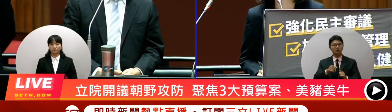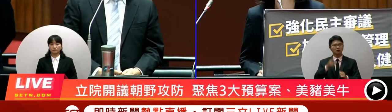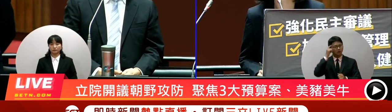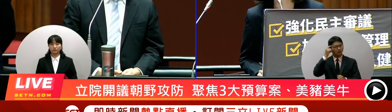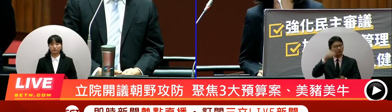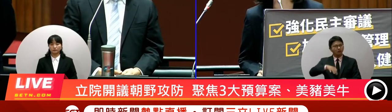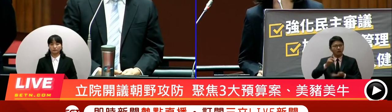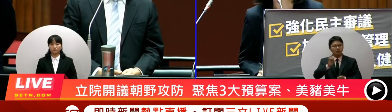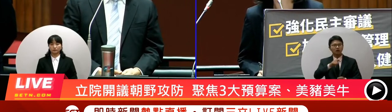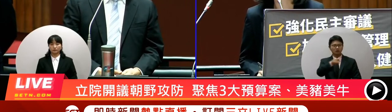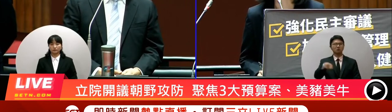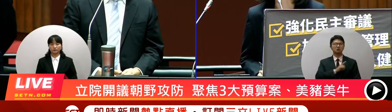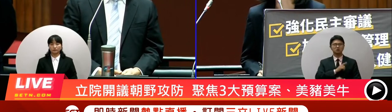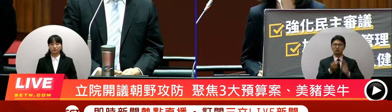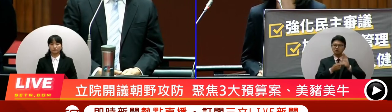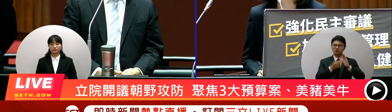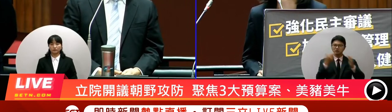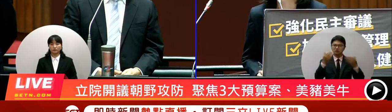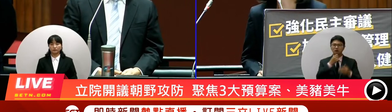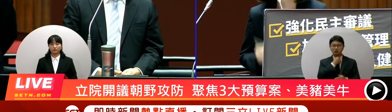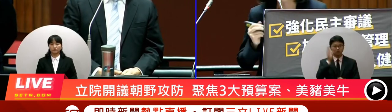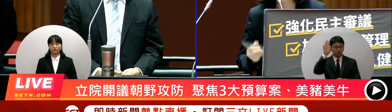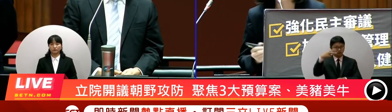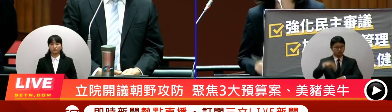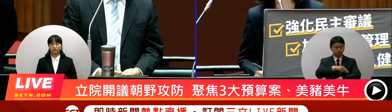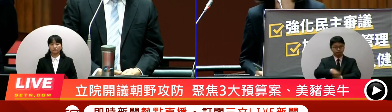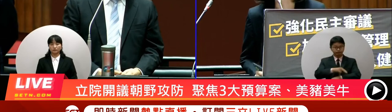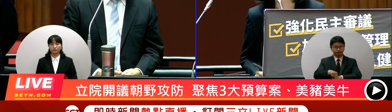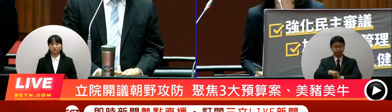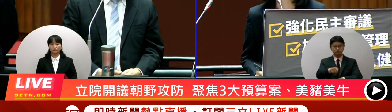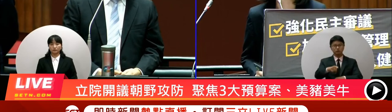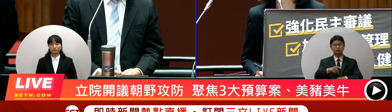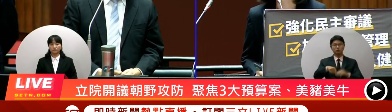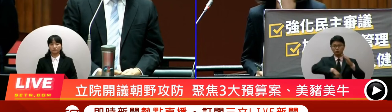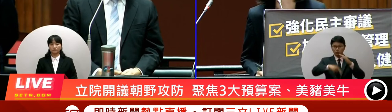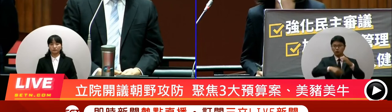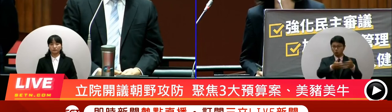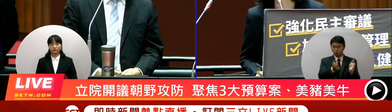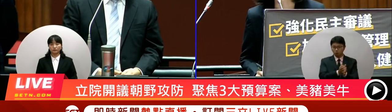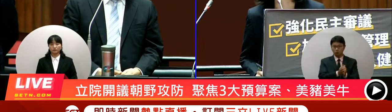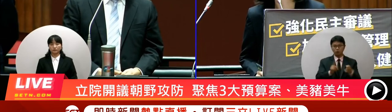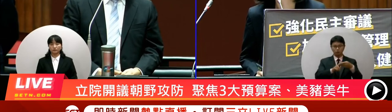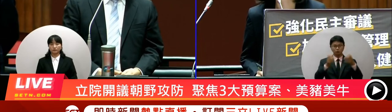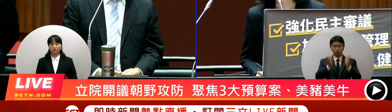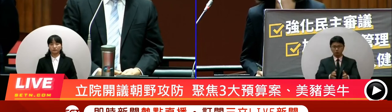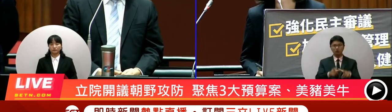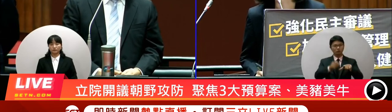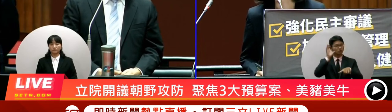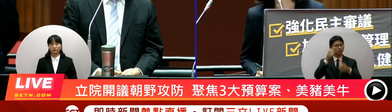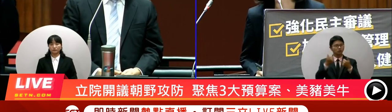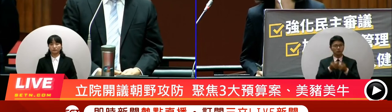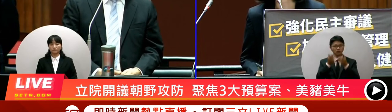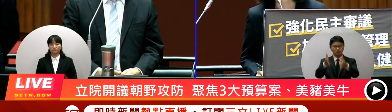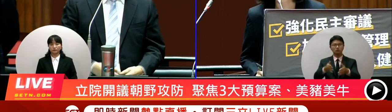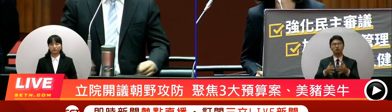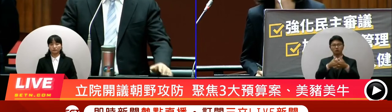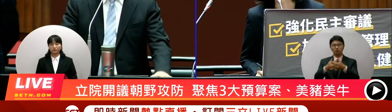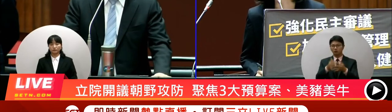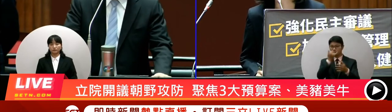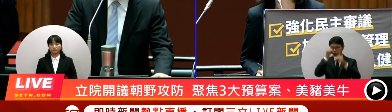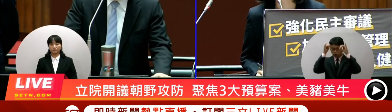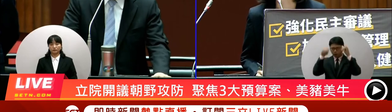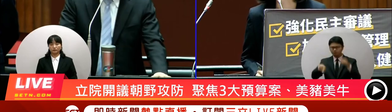人来质疑？所以，未来是不是会有规划由院部主办的这个公听会来对国人说明清楚关于美猪美牛的议题的质